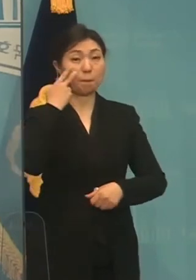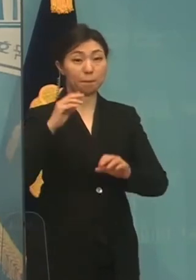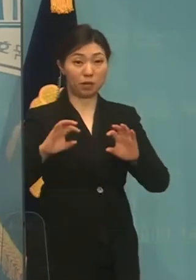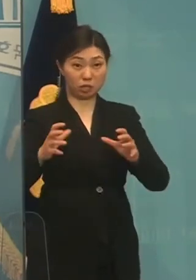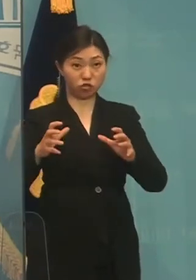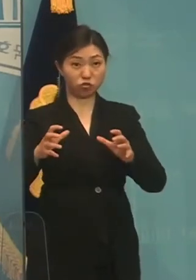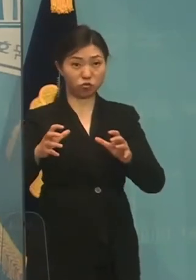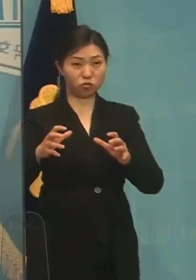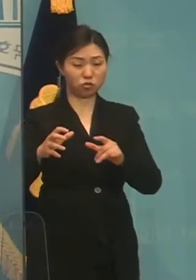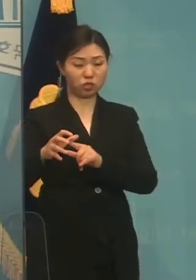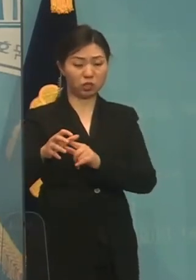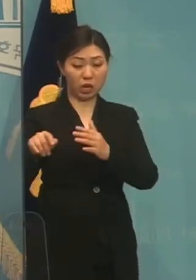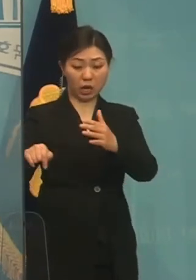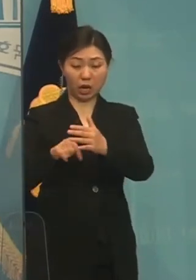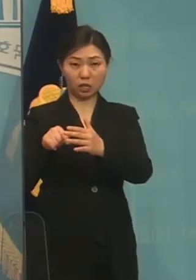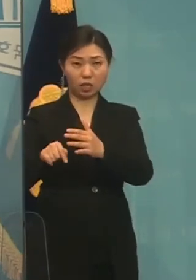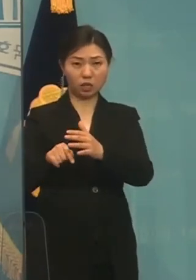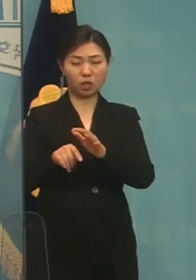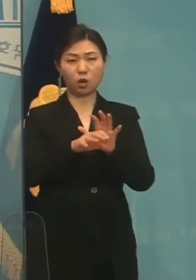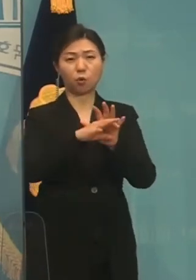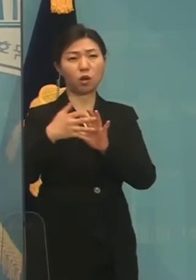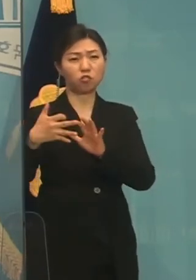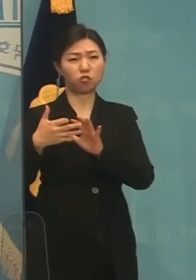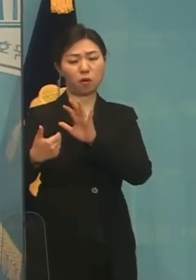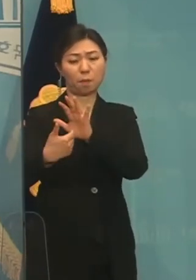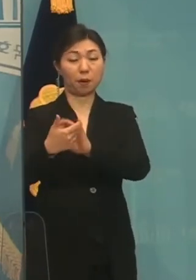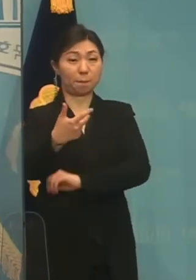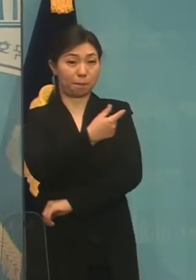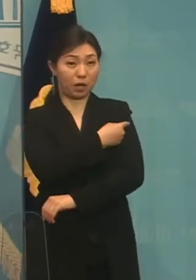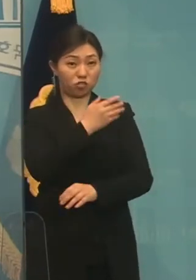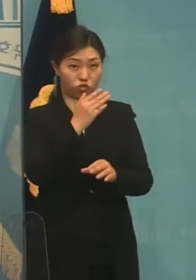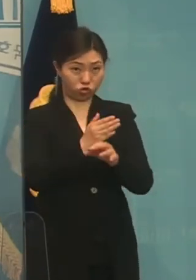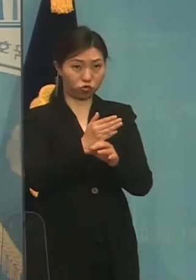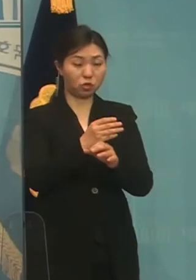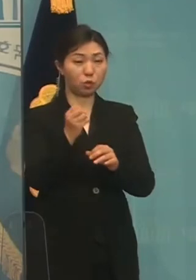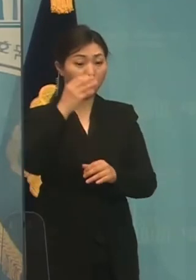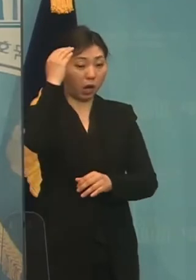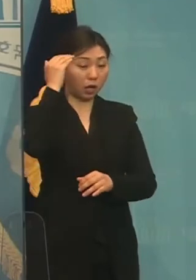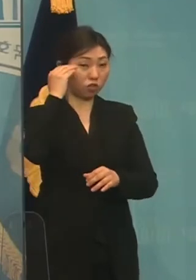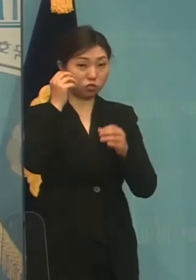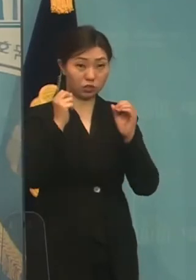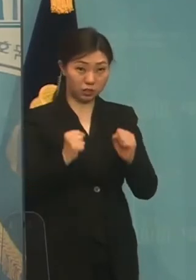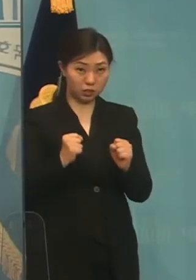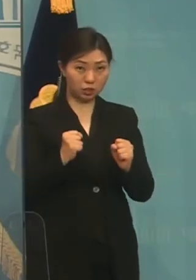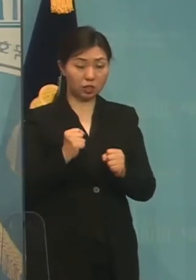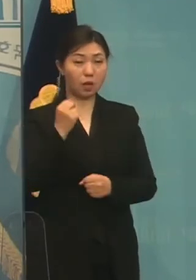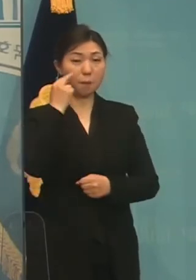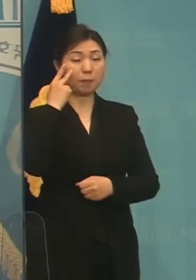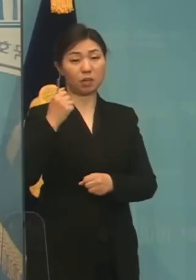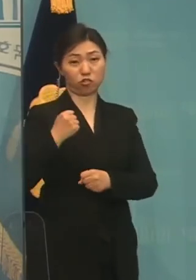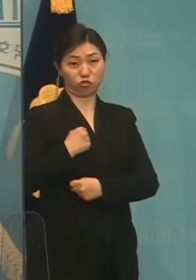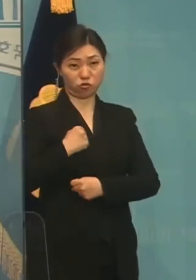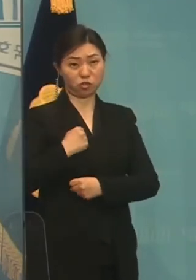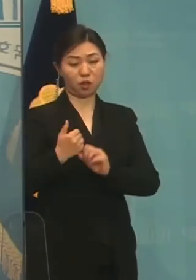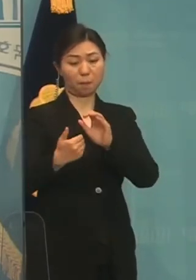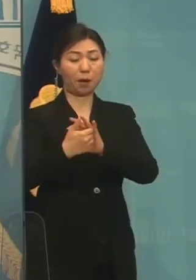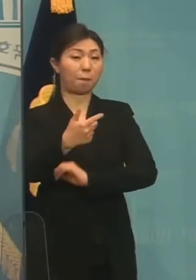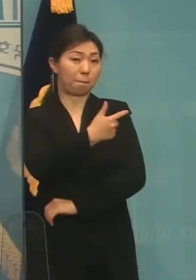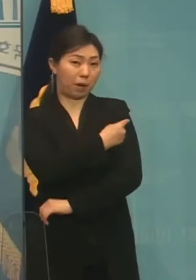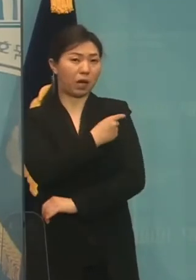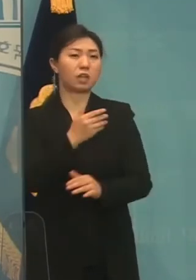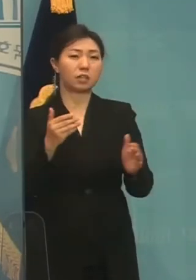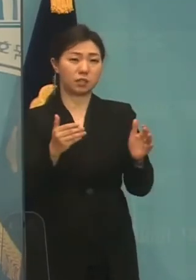백신을 접종하고 있고 주한 미군들은 예방 백신 접종이 끝난 상태라고 합니다.